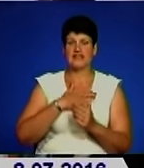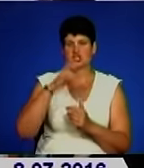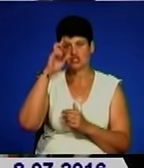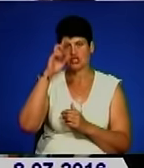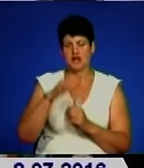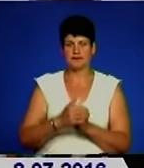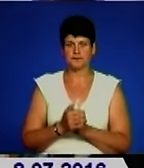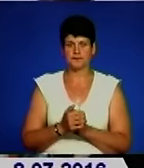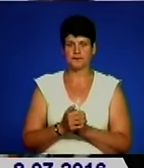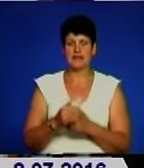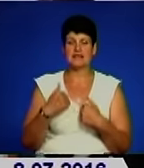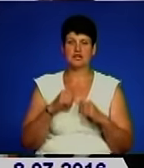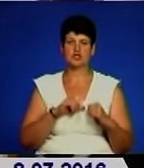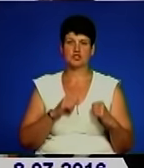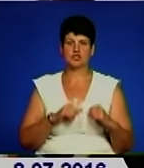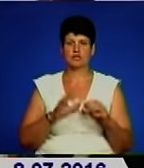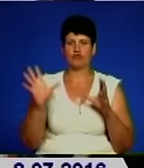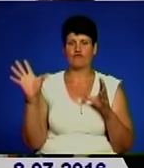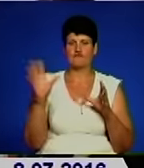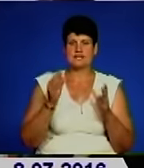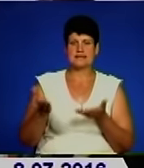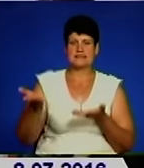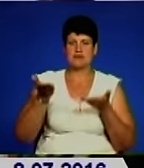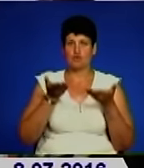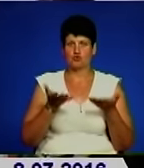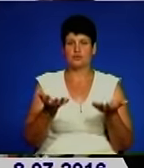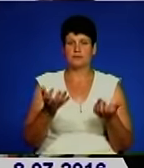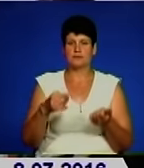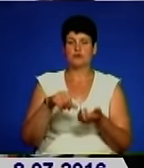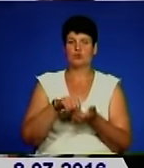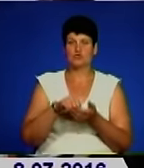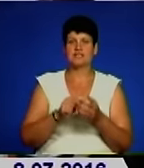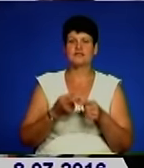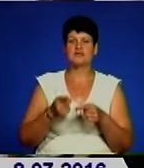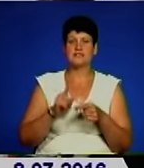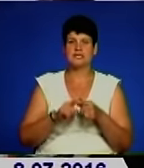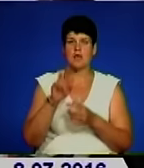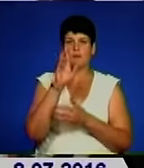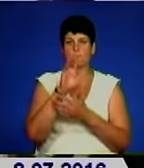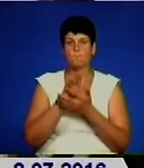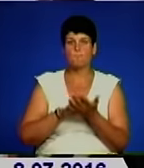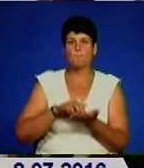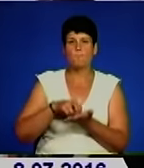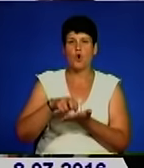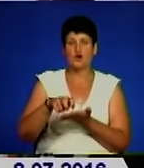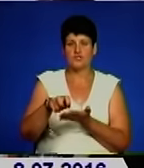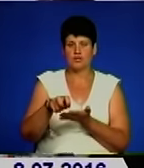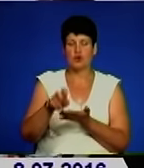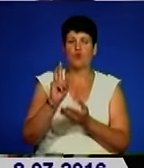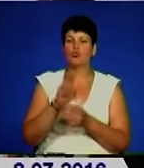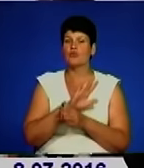запрошую взяти участь у цій пращі. Кому не байдуже доля України,